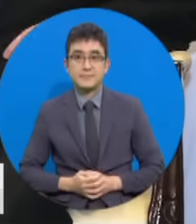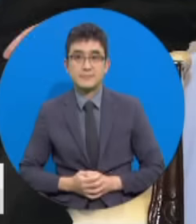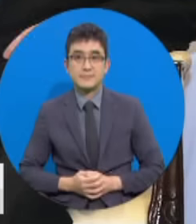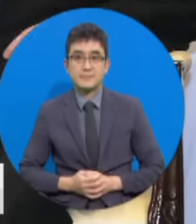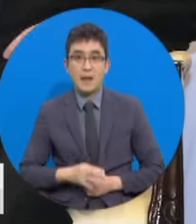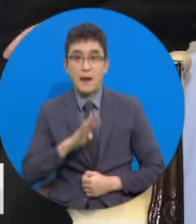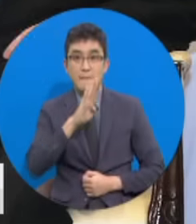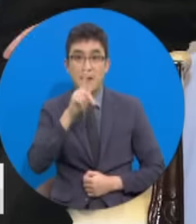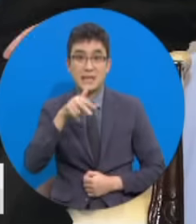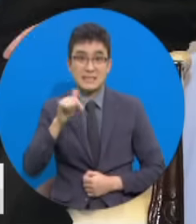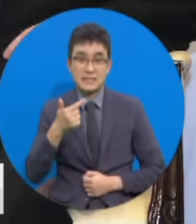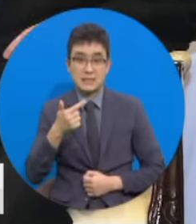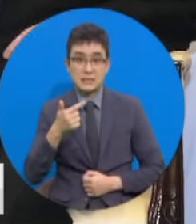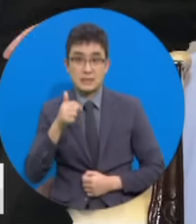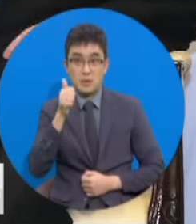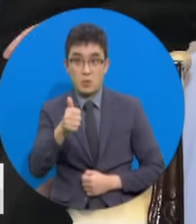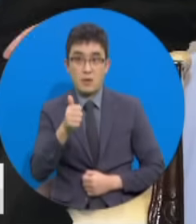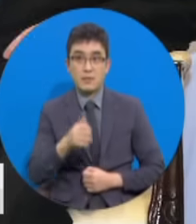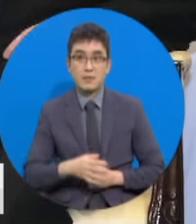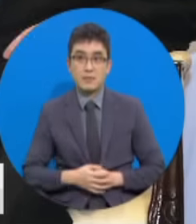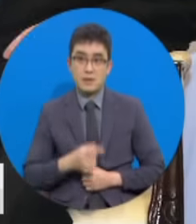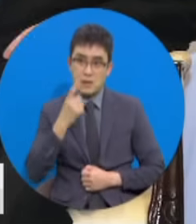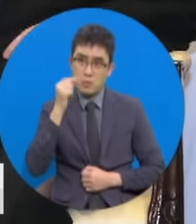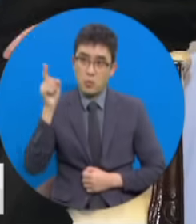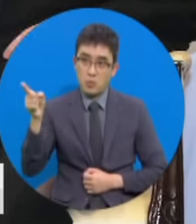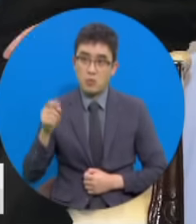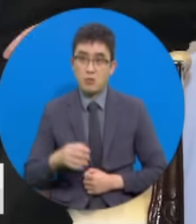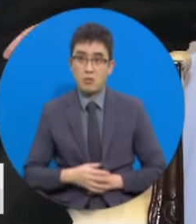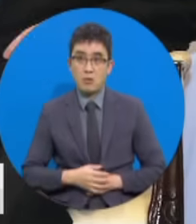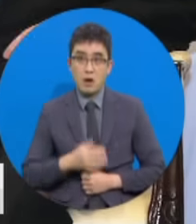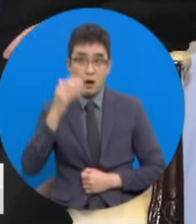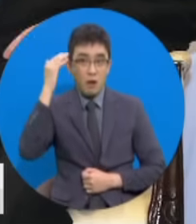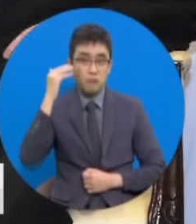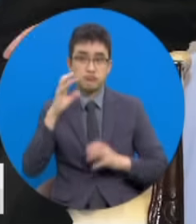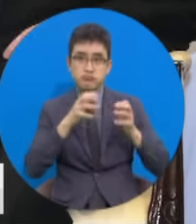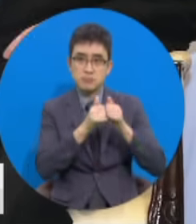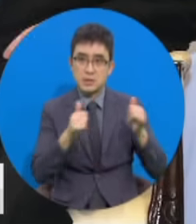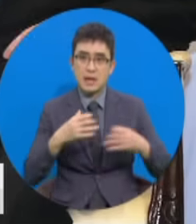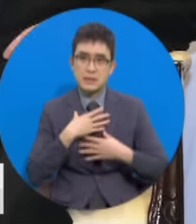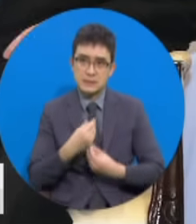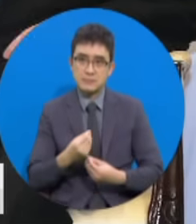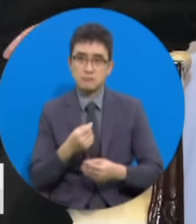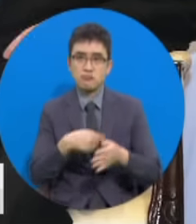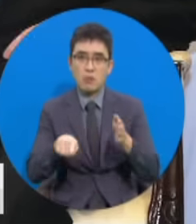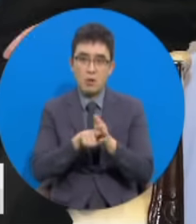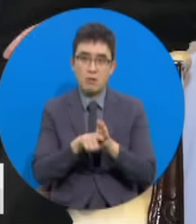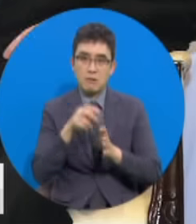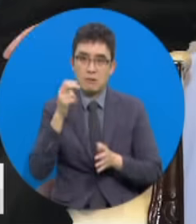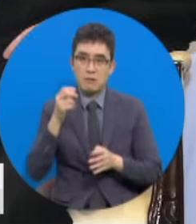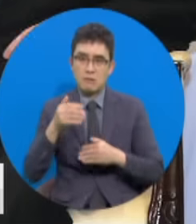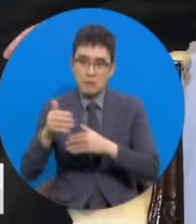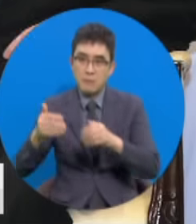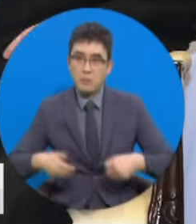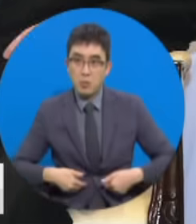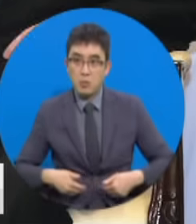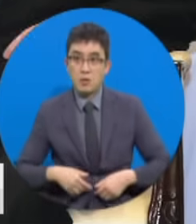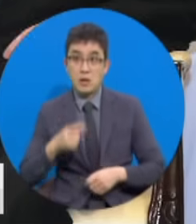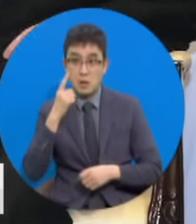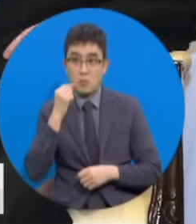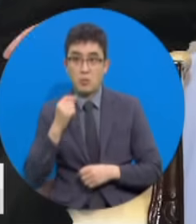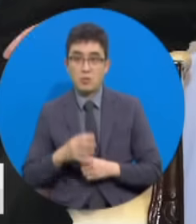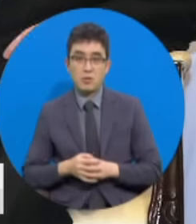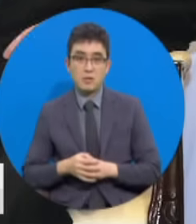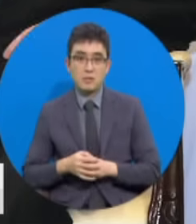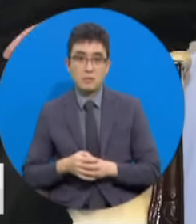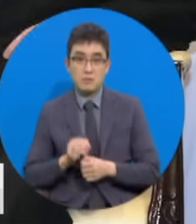박진 외교부 장관, 일본 우리 국민 안심 확보 위한 조치를 추진해야 된다. 하야시 일본 외무상, 오염수 방류 모니터링을 신속